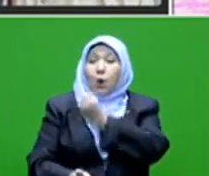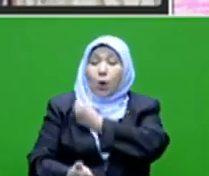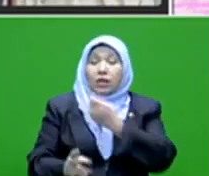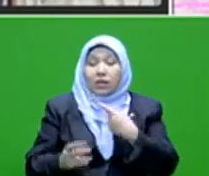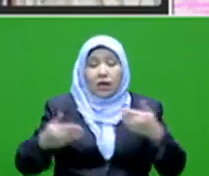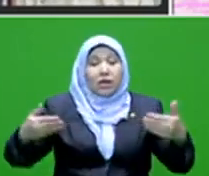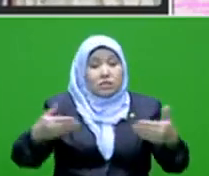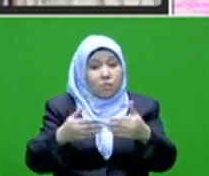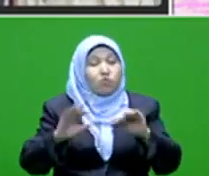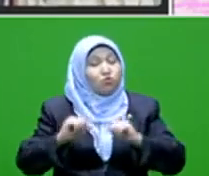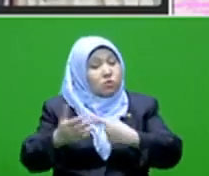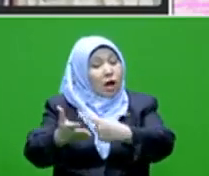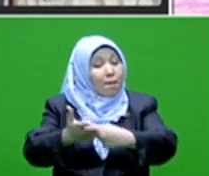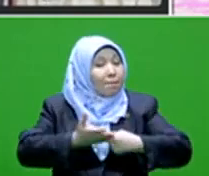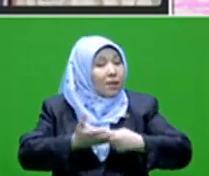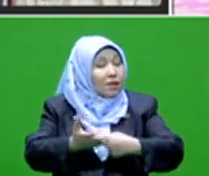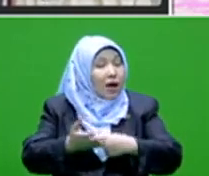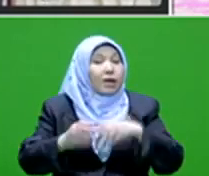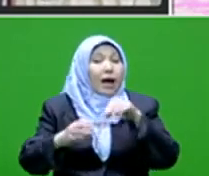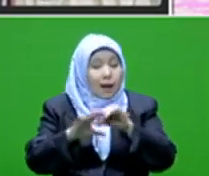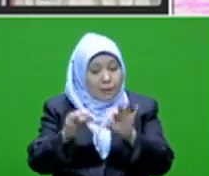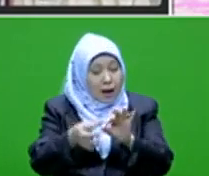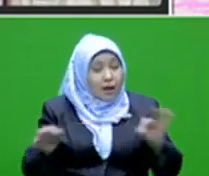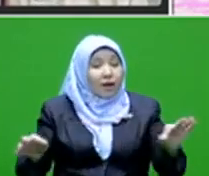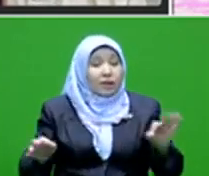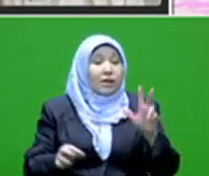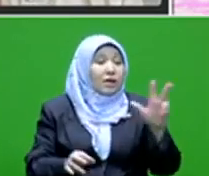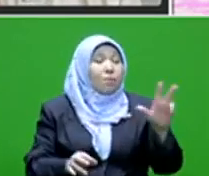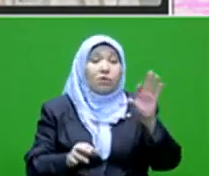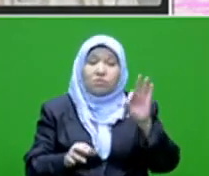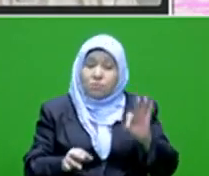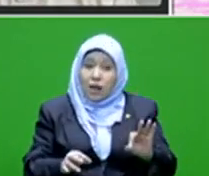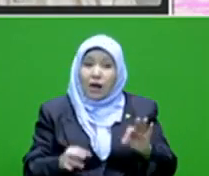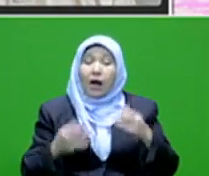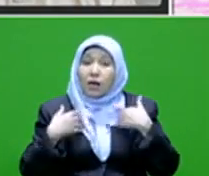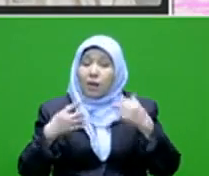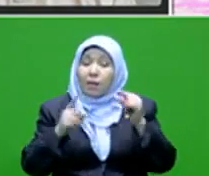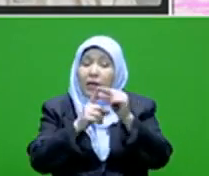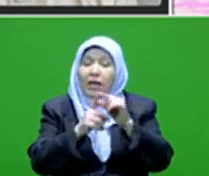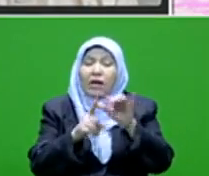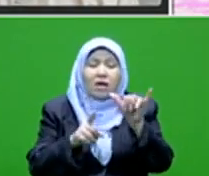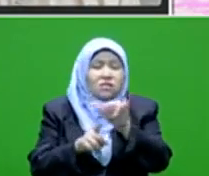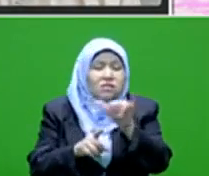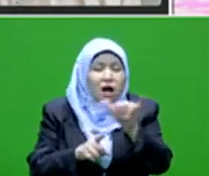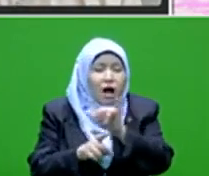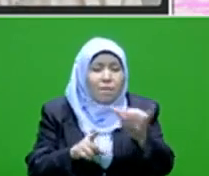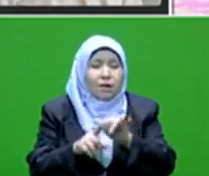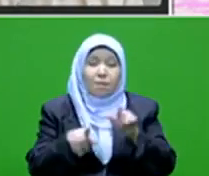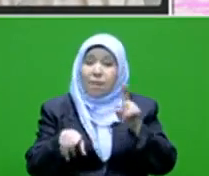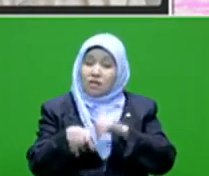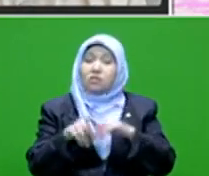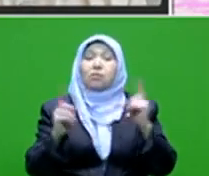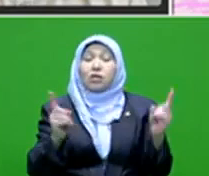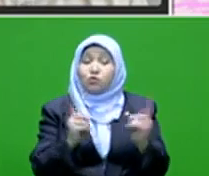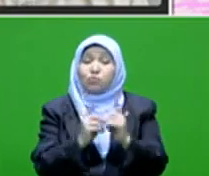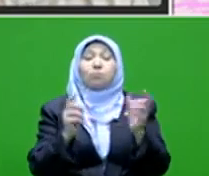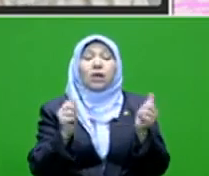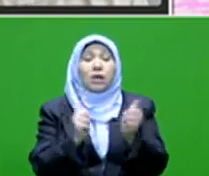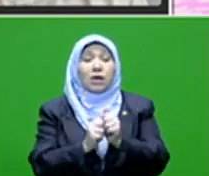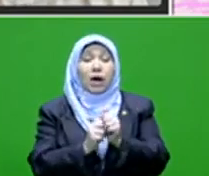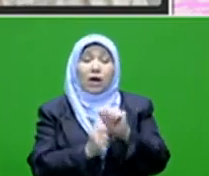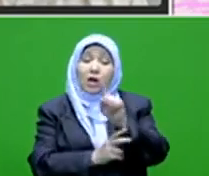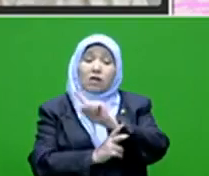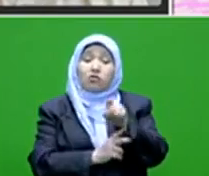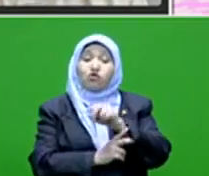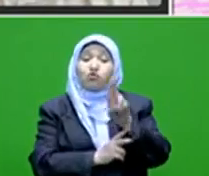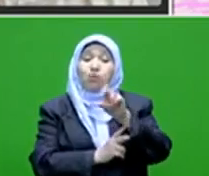dah kautim ini. Kemudian dalam ayat 79 ada perkataan yang sama macam ketika berjumpa dengan Zulaiha itulah,